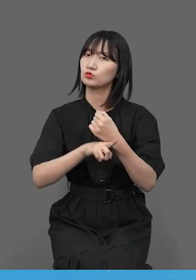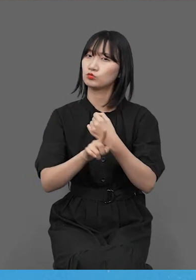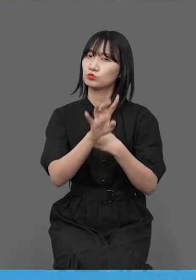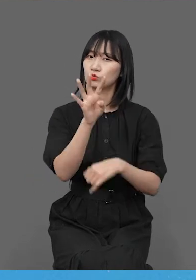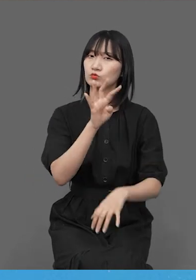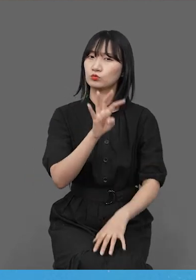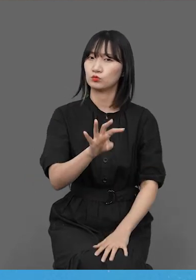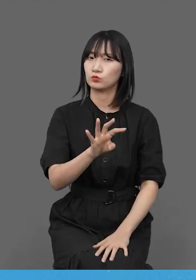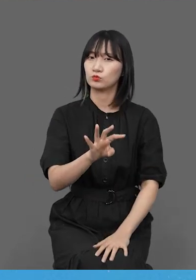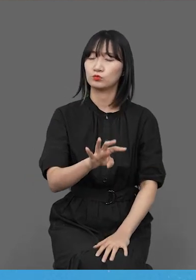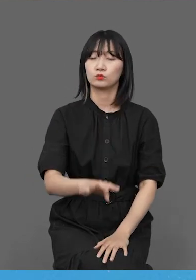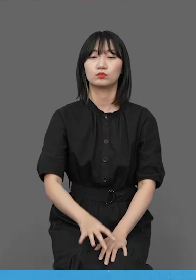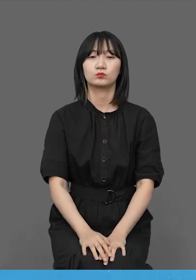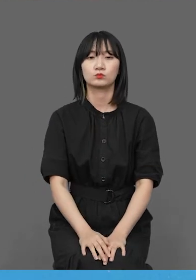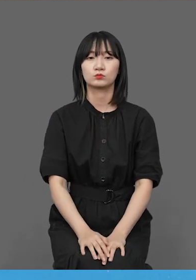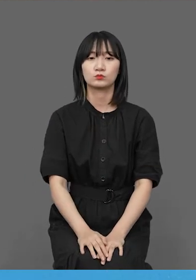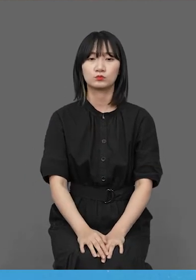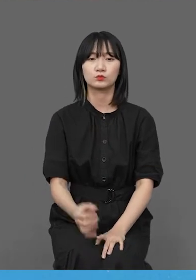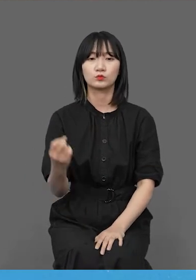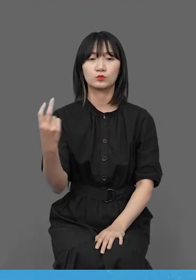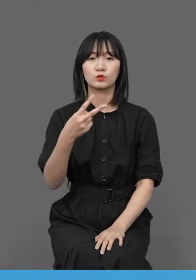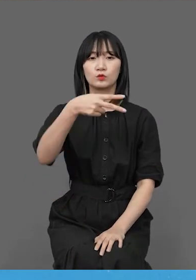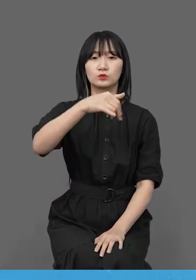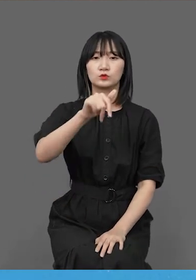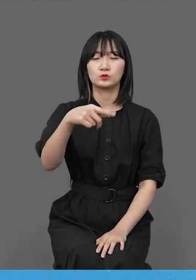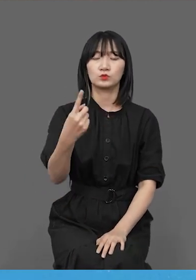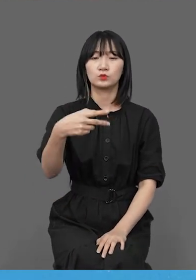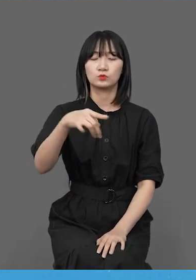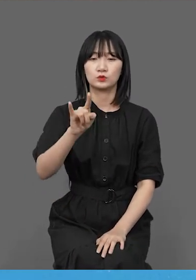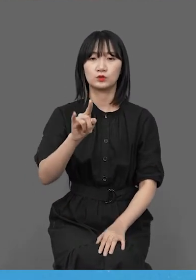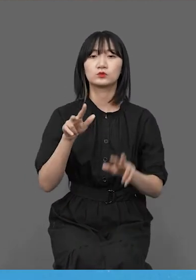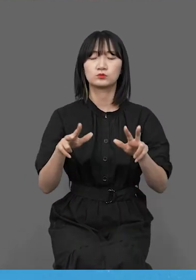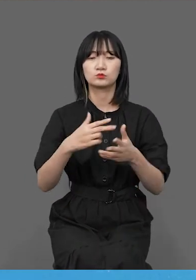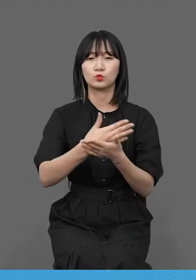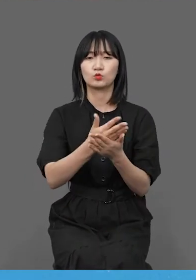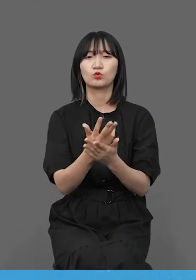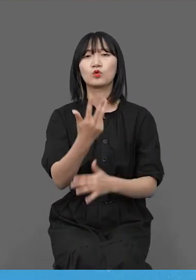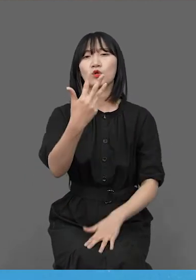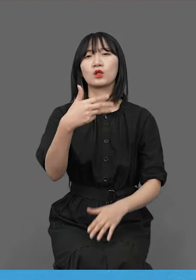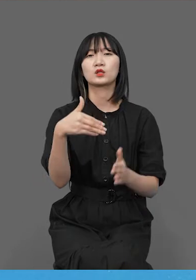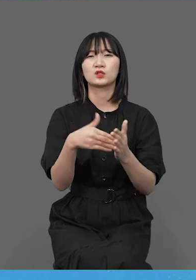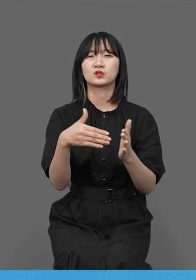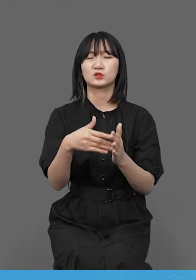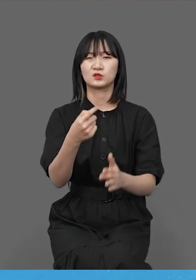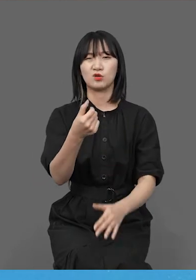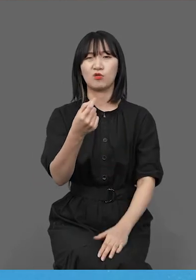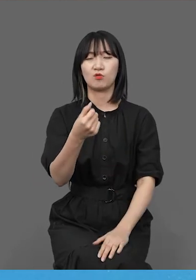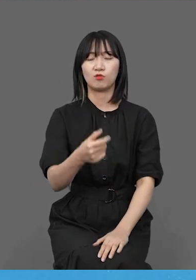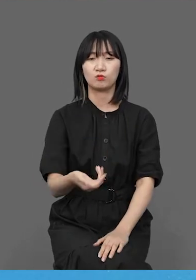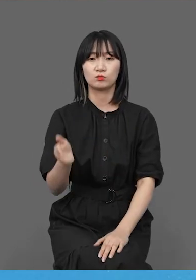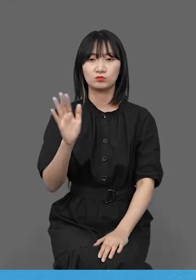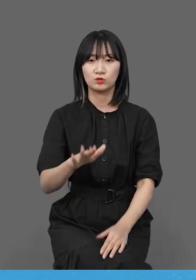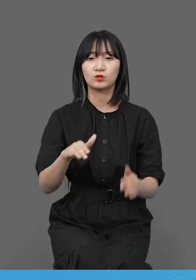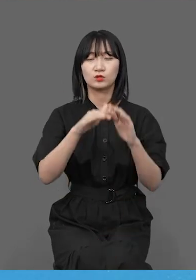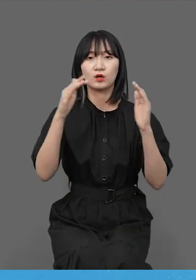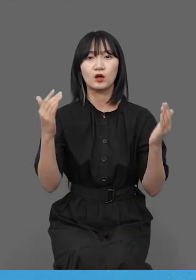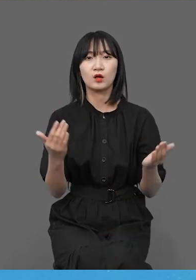것이죠. 그리고 사실 시조새 화석은 지금까지 한 8종류밖에 없습니다. 발견된 게. 근데 그것도 하필이면